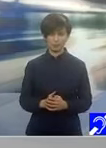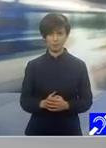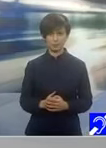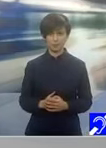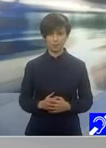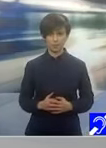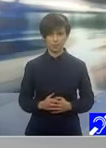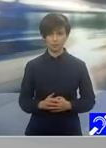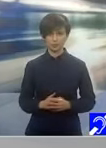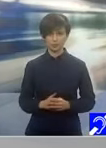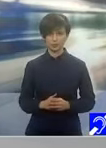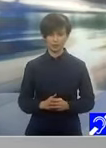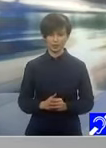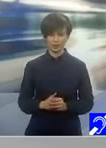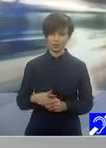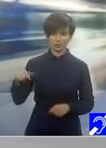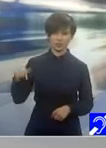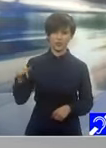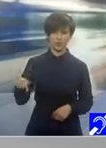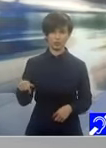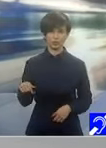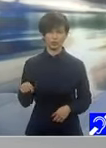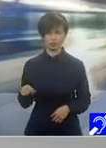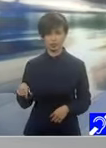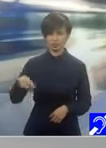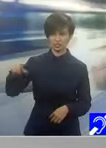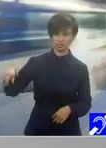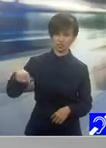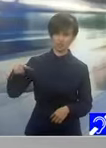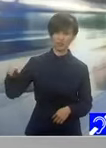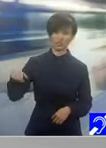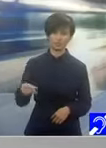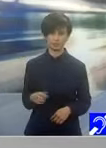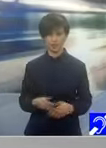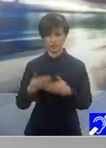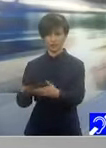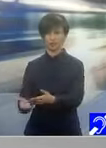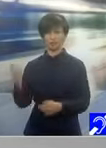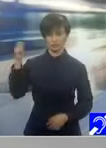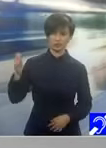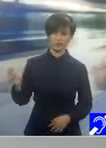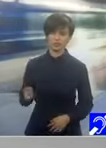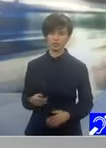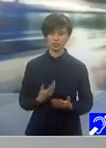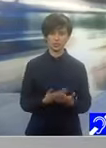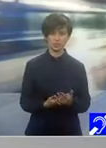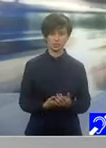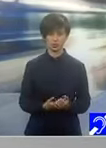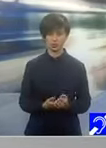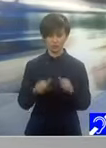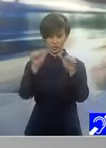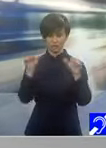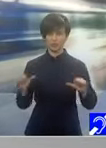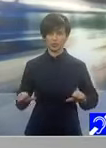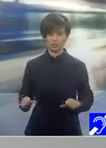Așa este. Acum, chiar în această perioadă, se depun proiecte pentru monumente de categorie